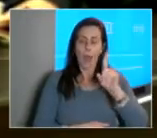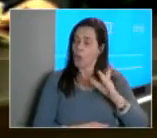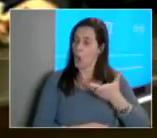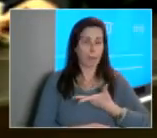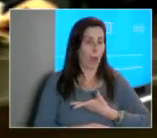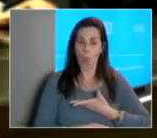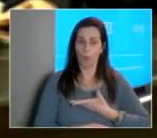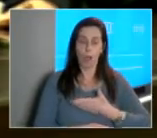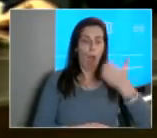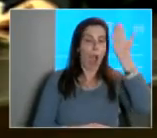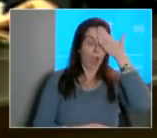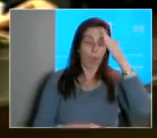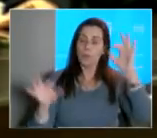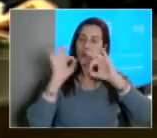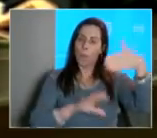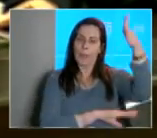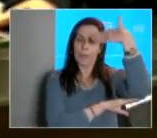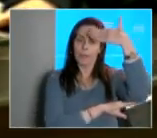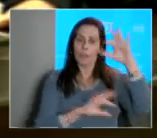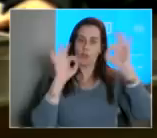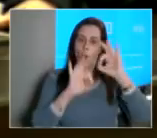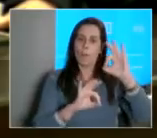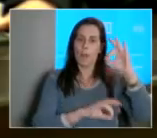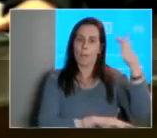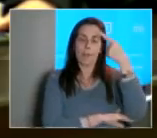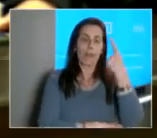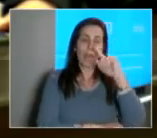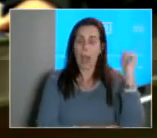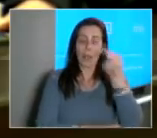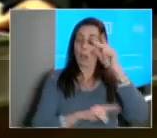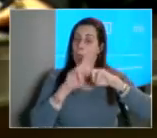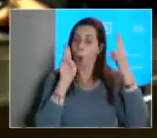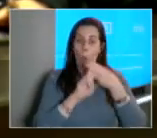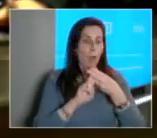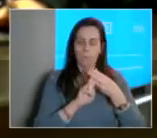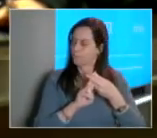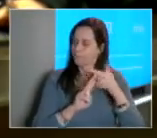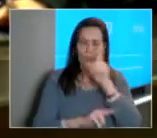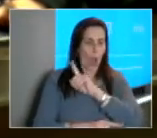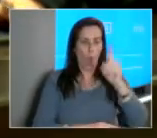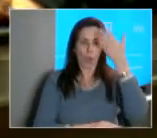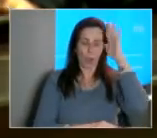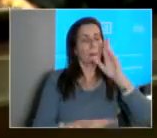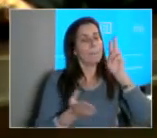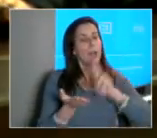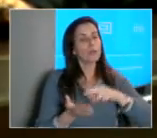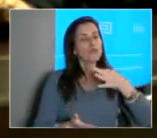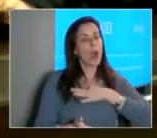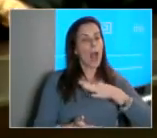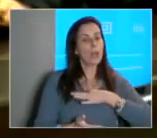קיבלנו הכרה מאף מדינה. אף מדינה אחת בעולם לא הכירה